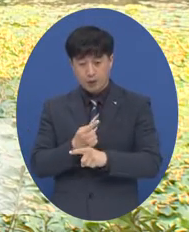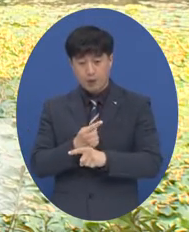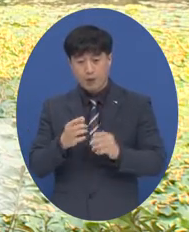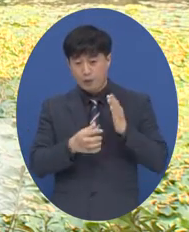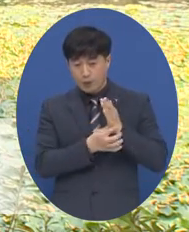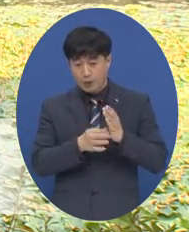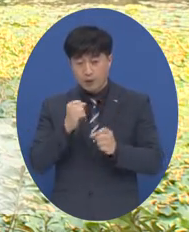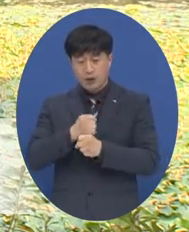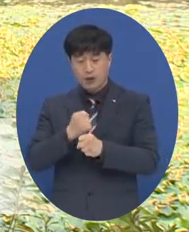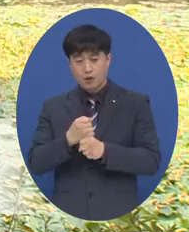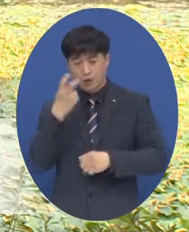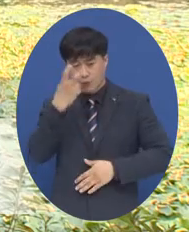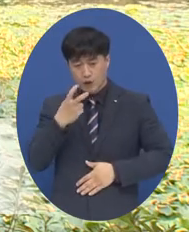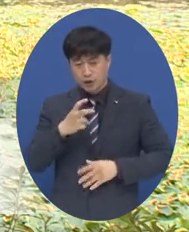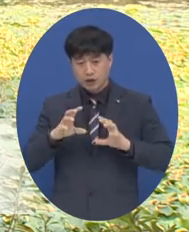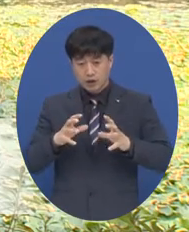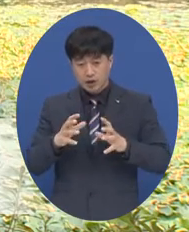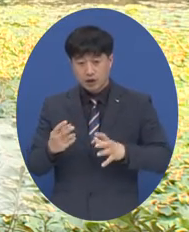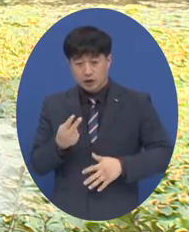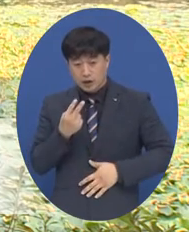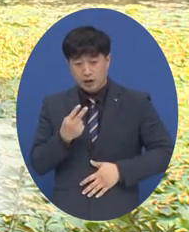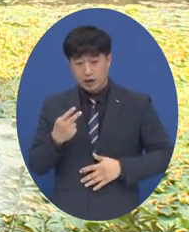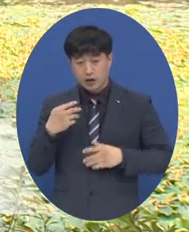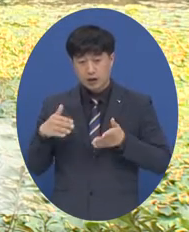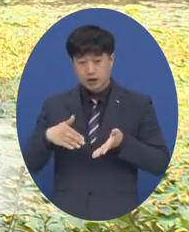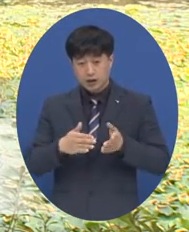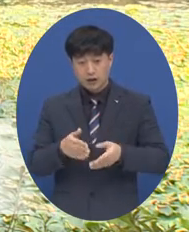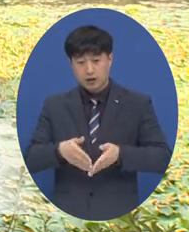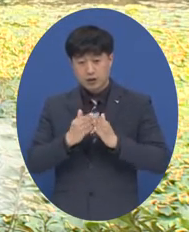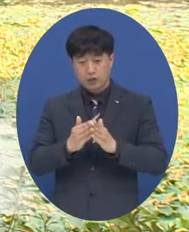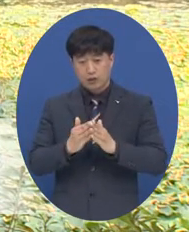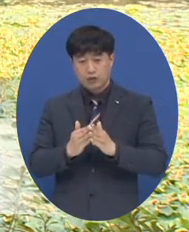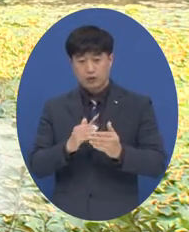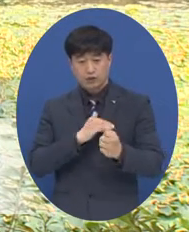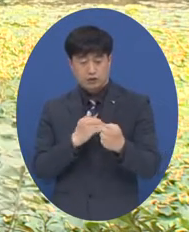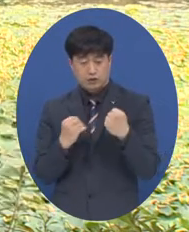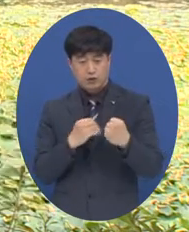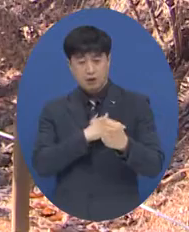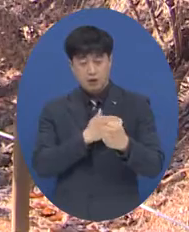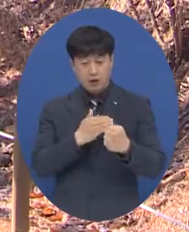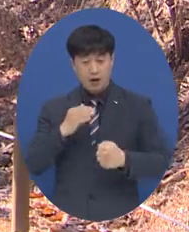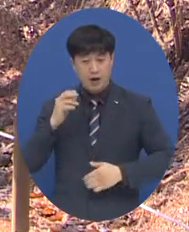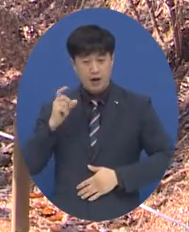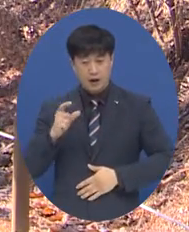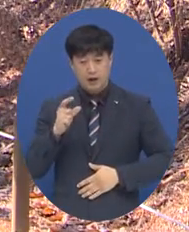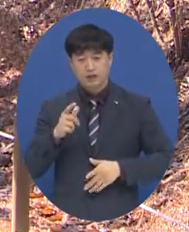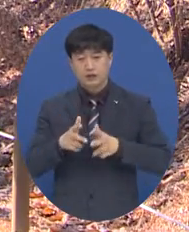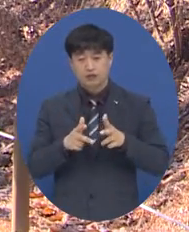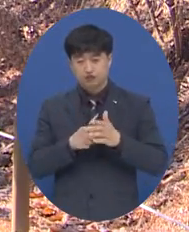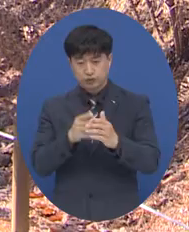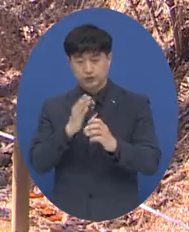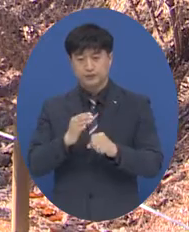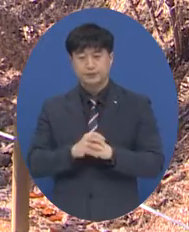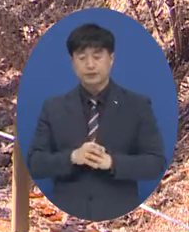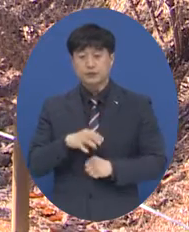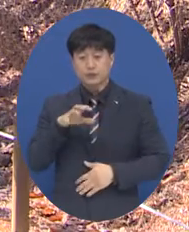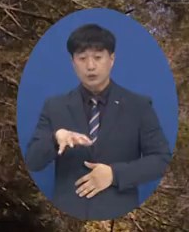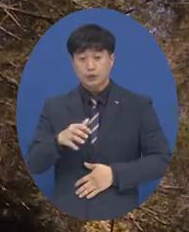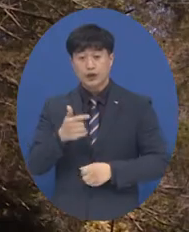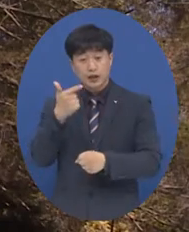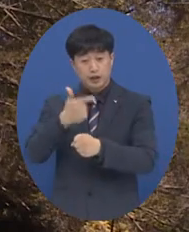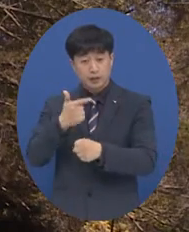설치 국가 생태 탐방로 개설 주민 역량강화 사업 등을 추진하였습니다 생물권 보전 적은